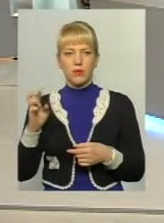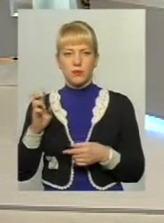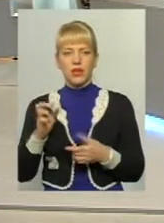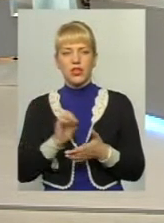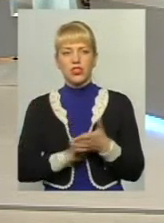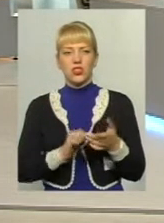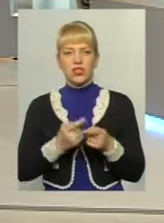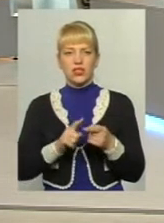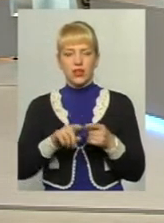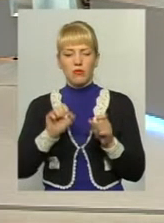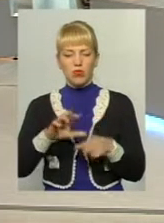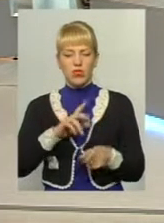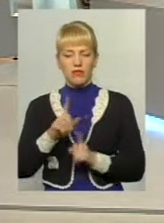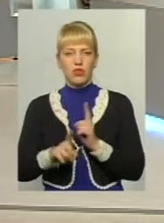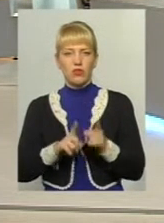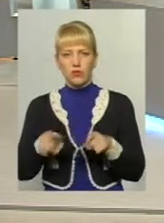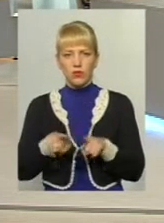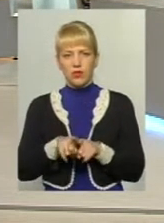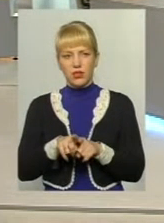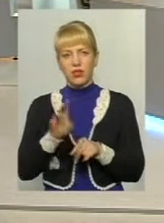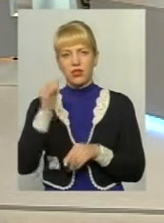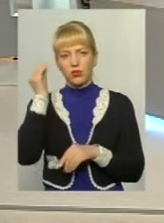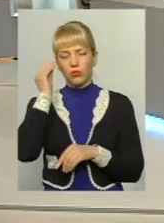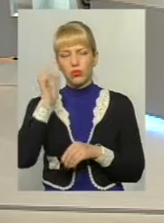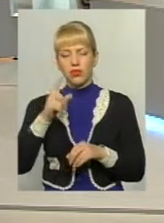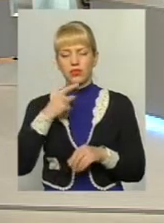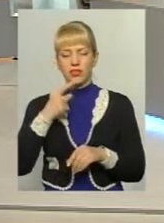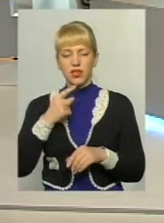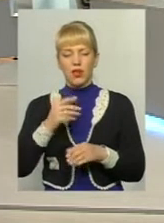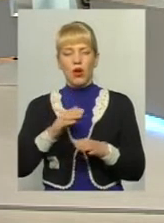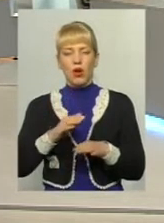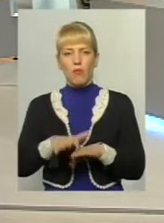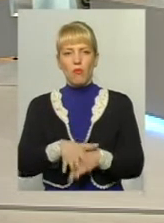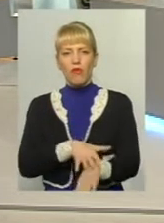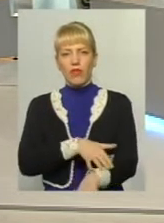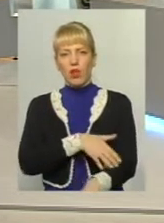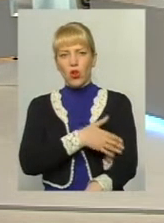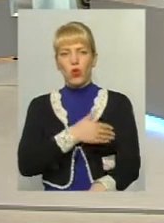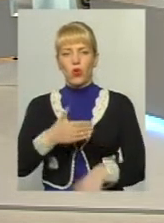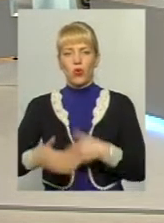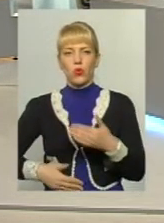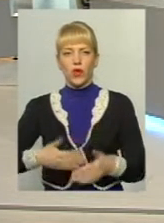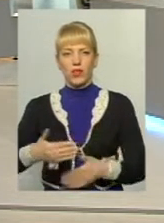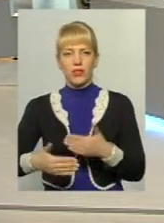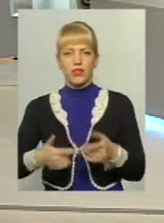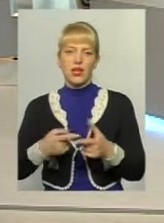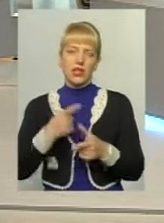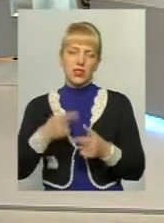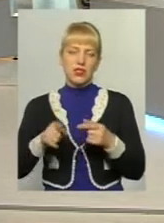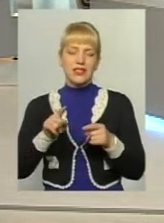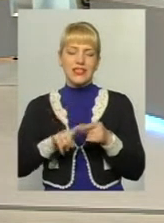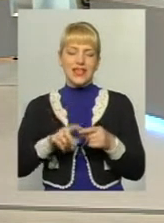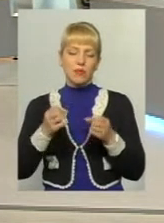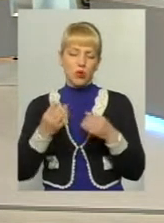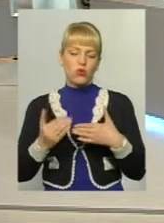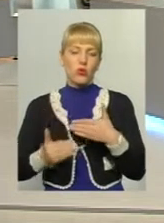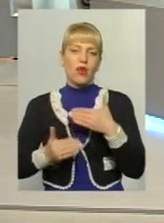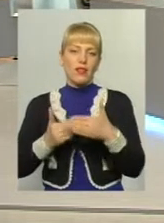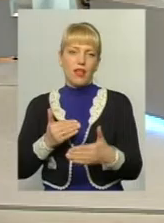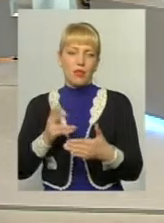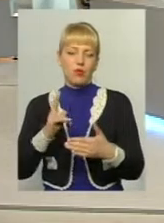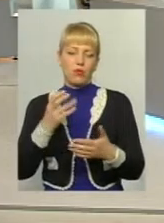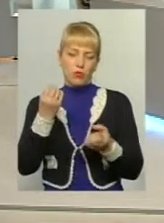оці етапи створення, так? Чи можна сказати, що зараз вони є таким тягарем назад для тих, хто все ж таки